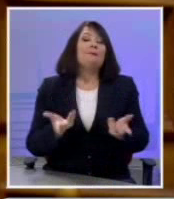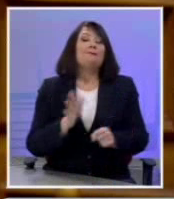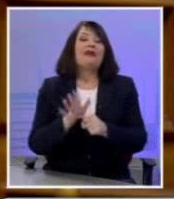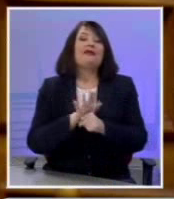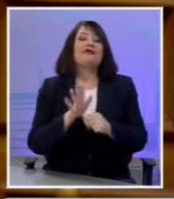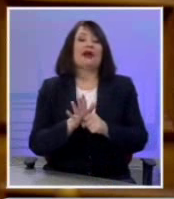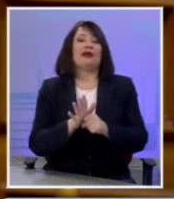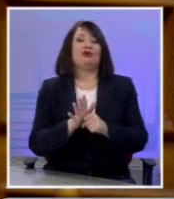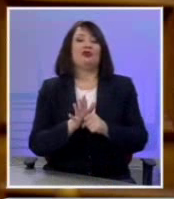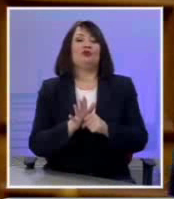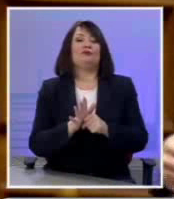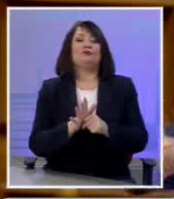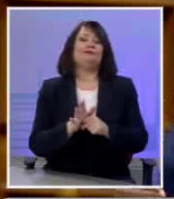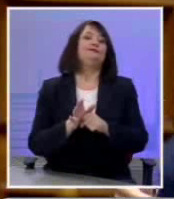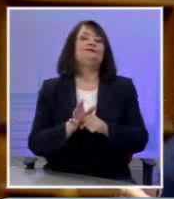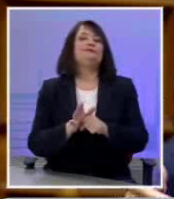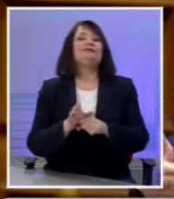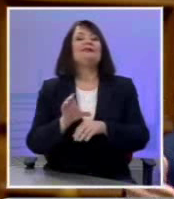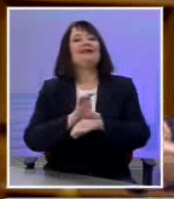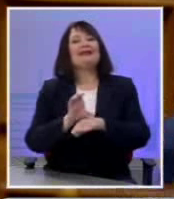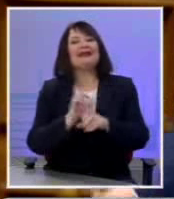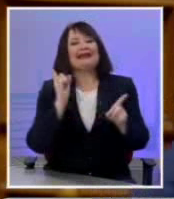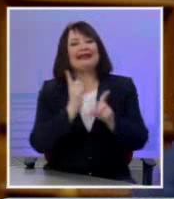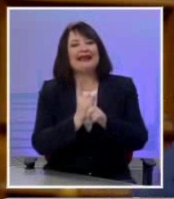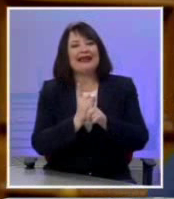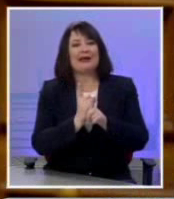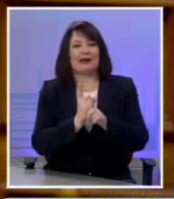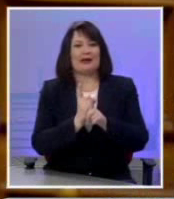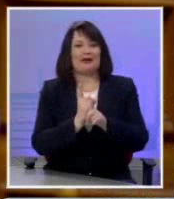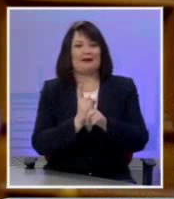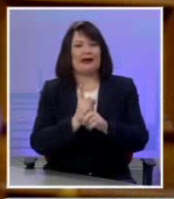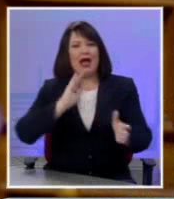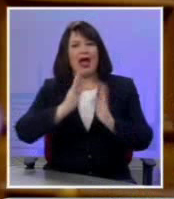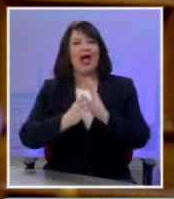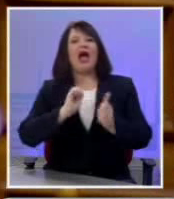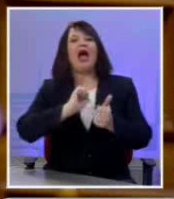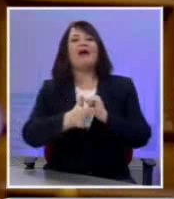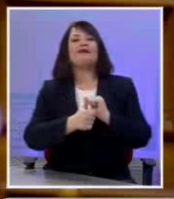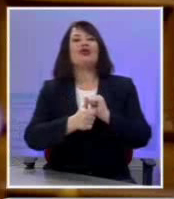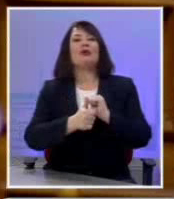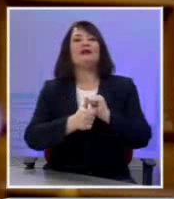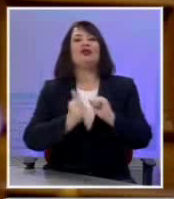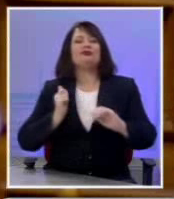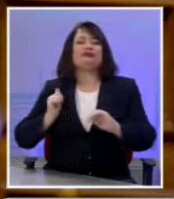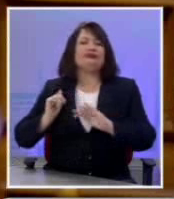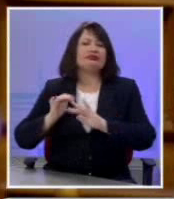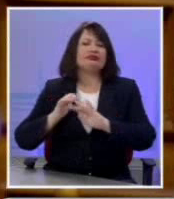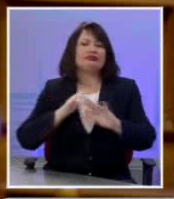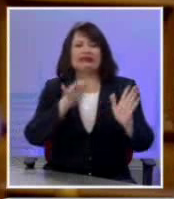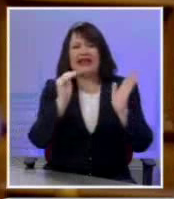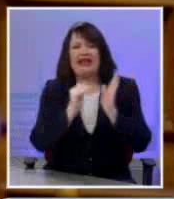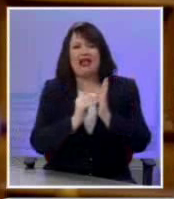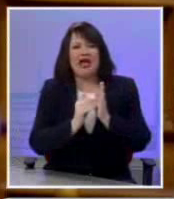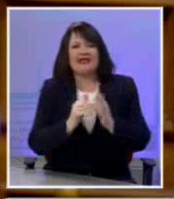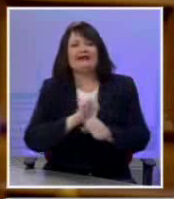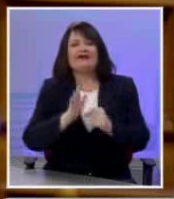τα μηχανήματα αυτόματης ταυτοποίησης, τα λεγόμενα Eurodac, όταν οι ροές είναι πάρα πολύ μεγάλες,